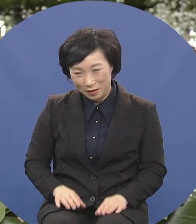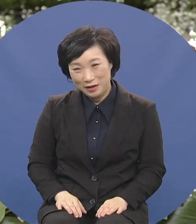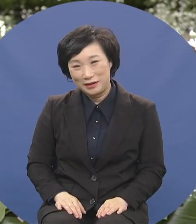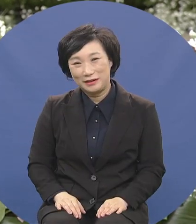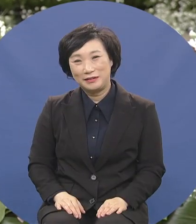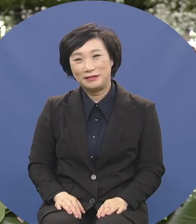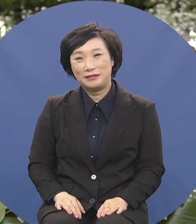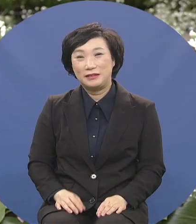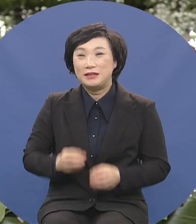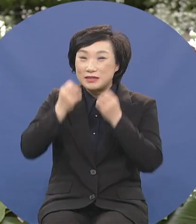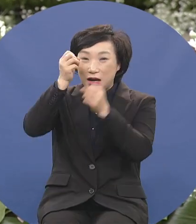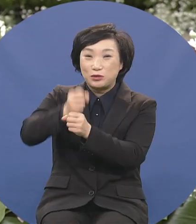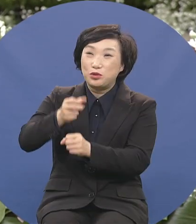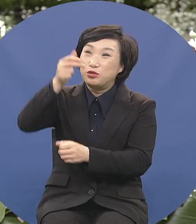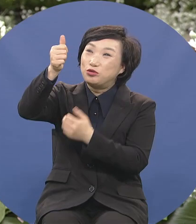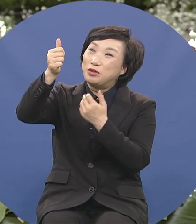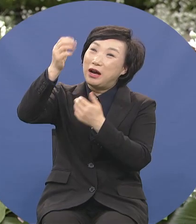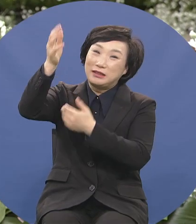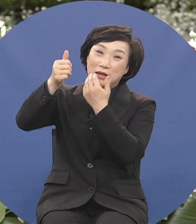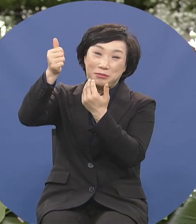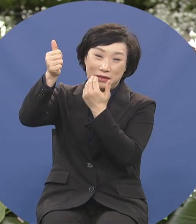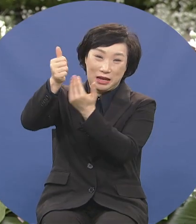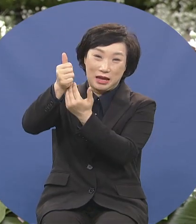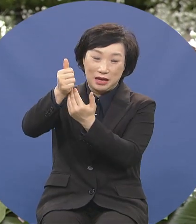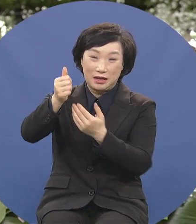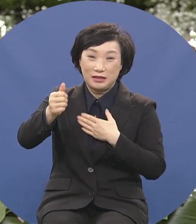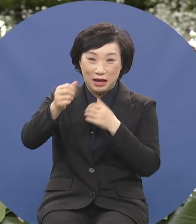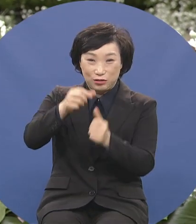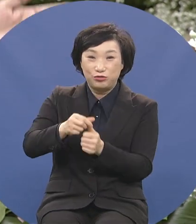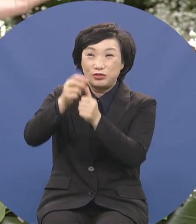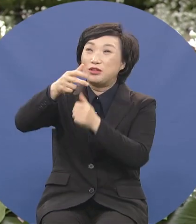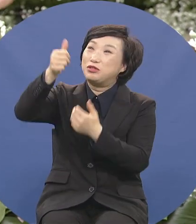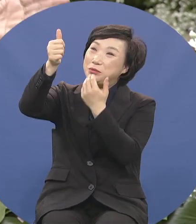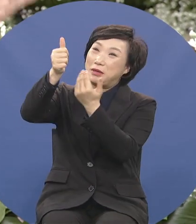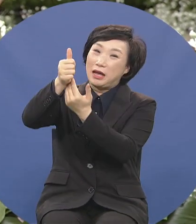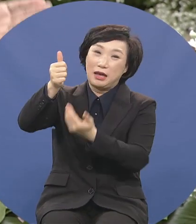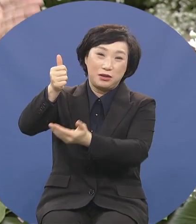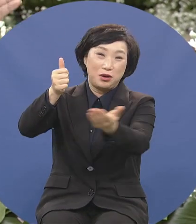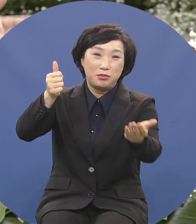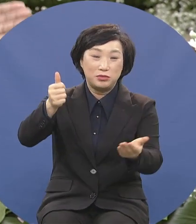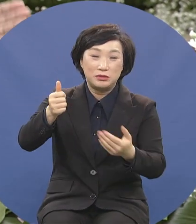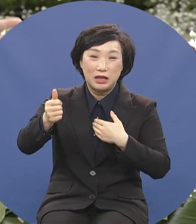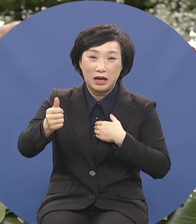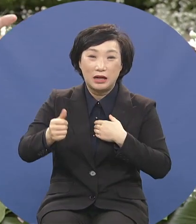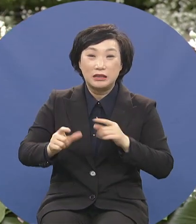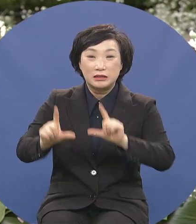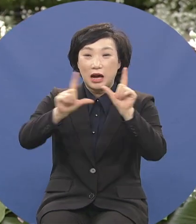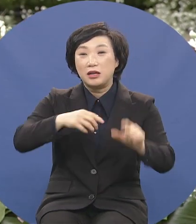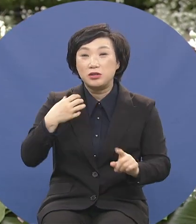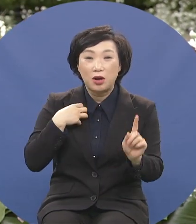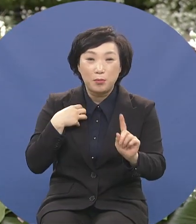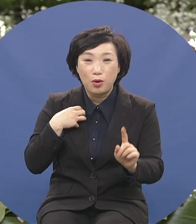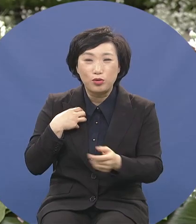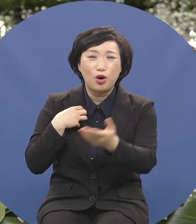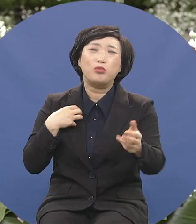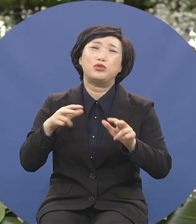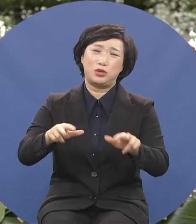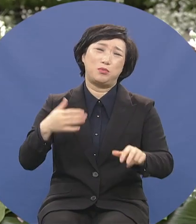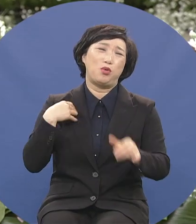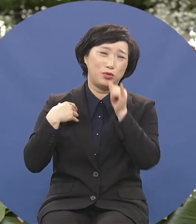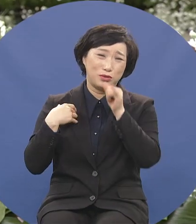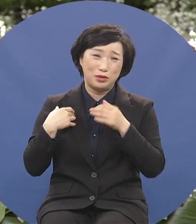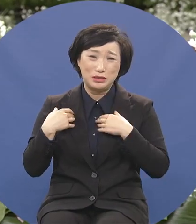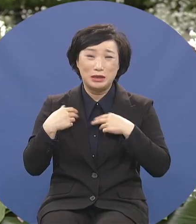창조자 앞에, 구세주 앞에 살 줄을 모른다. 지금 내가